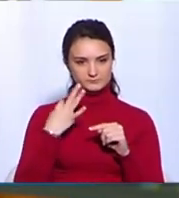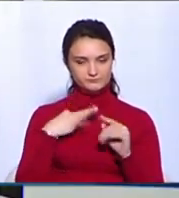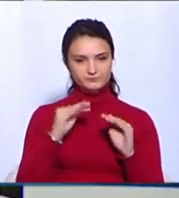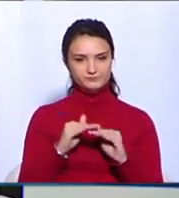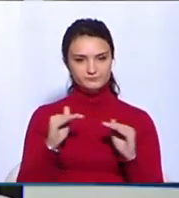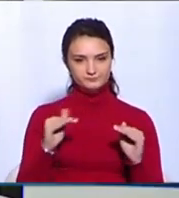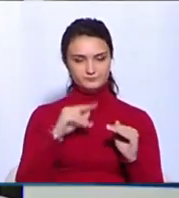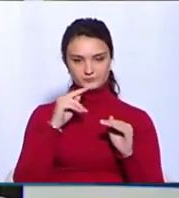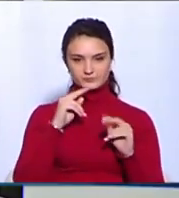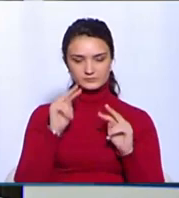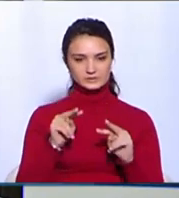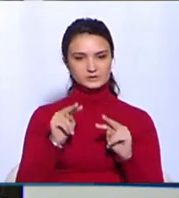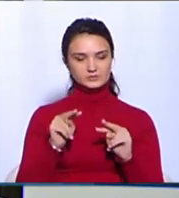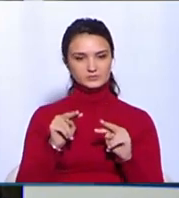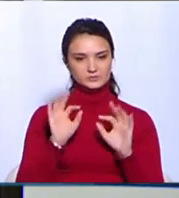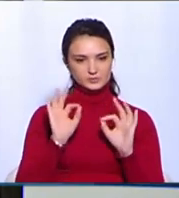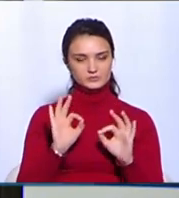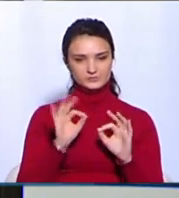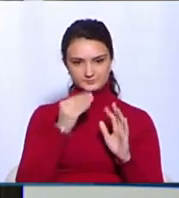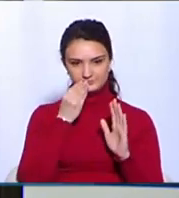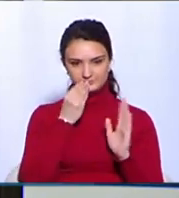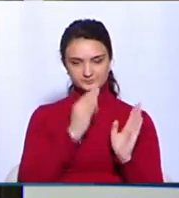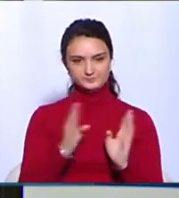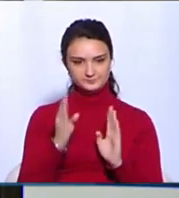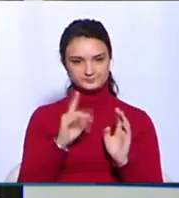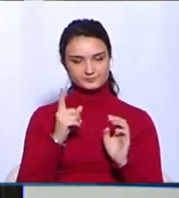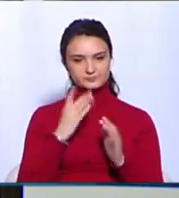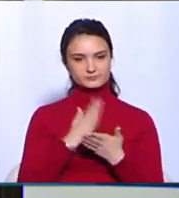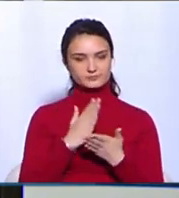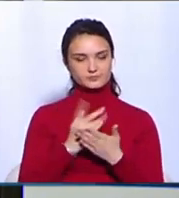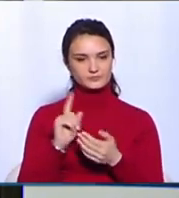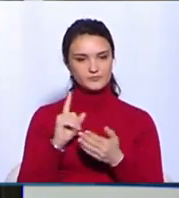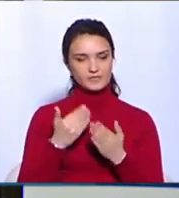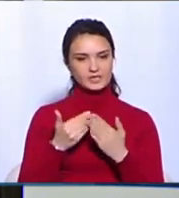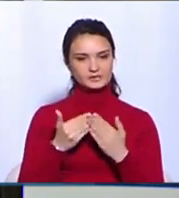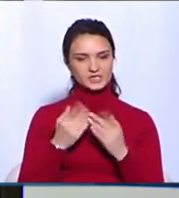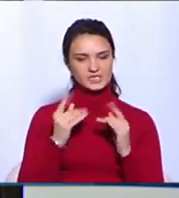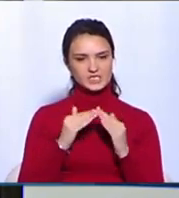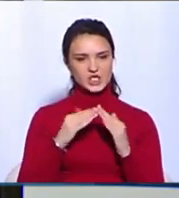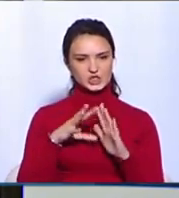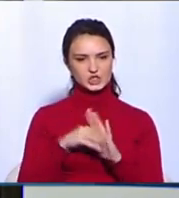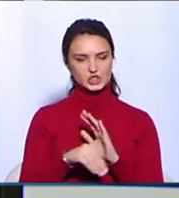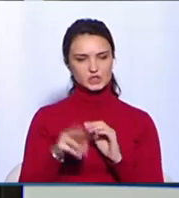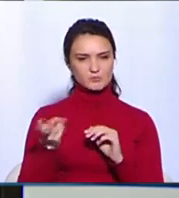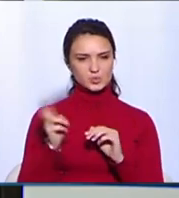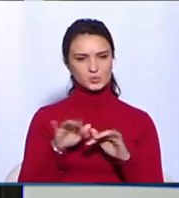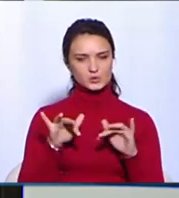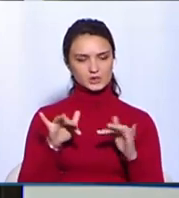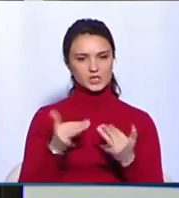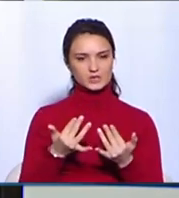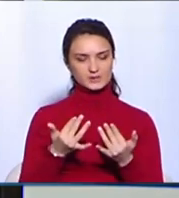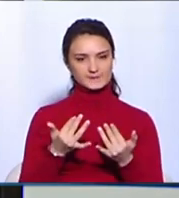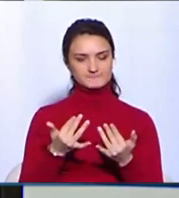შვილებს მიაქციეთ ყურადღება, სწორად იკვებები ან რატომ არის რომ დაუშვათ სახში მოსული დაღლილი,